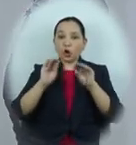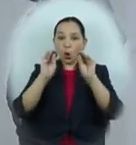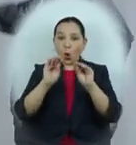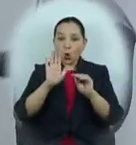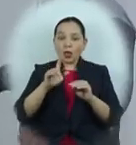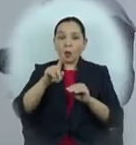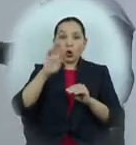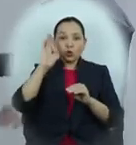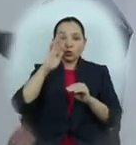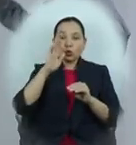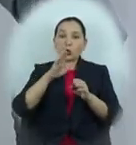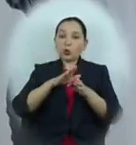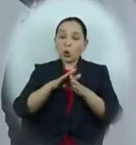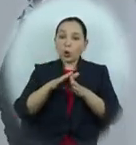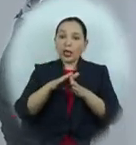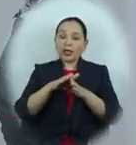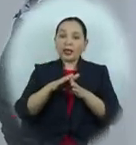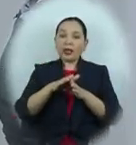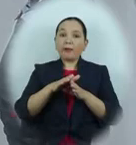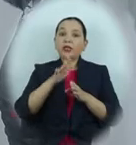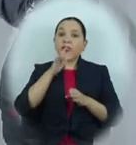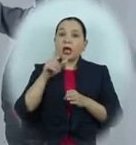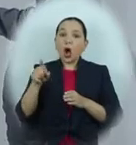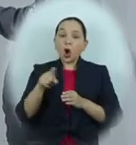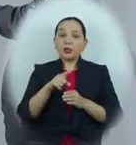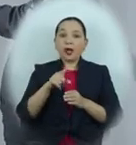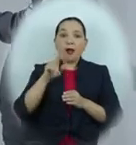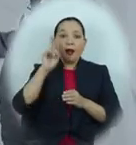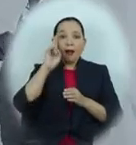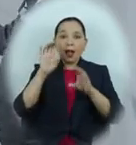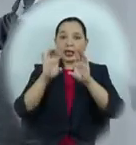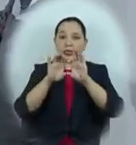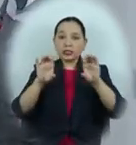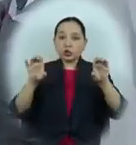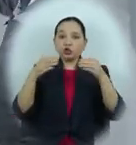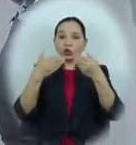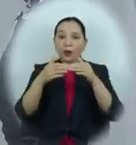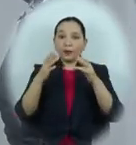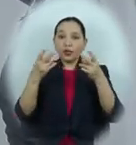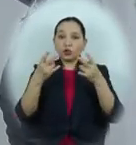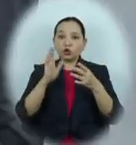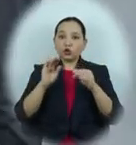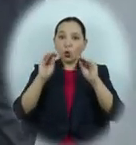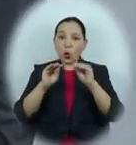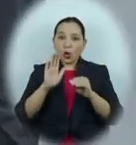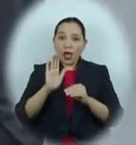Bu suv vannaga to'lgan zahoti kanalizatsiya quvurdan chiqib ketish uchun qilinadi.